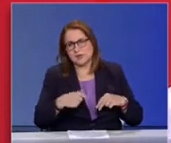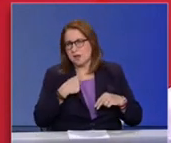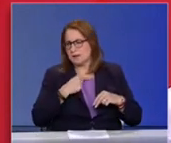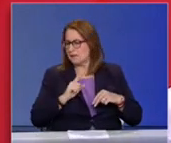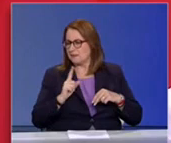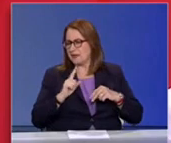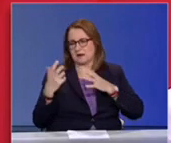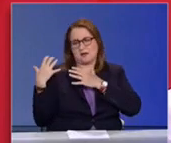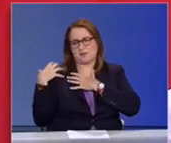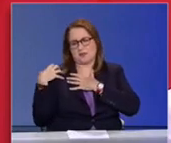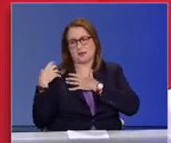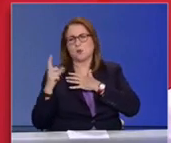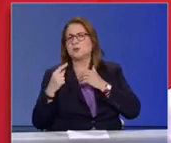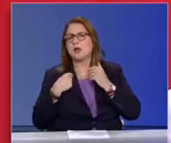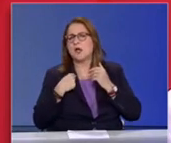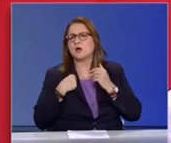δικός μου ρόλος.